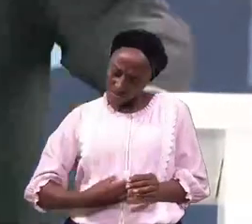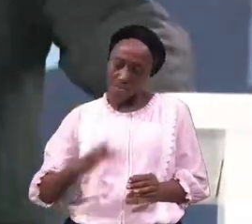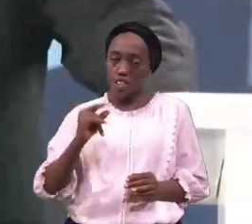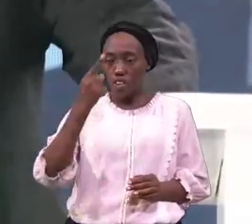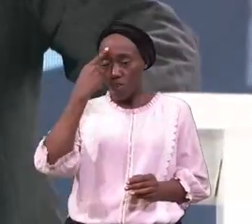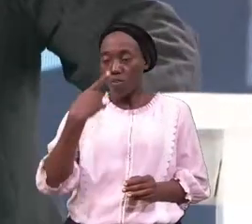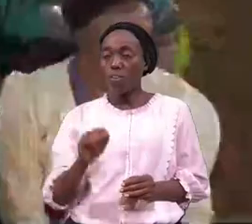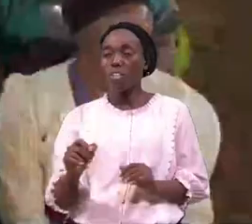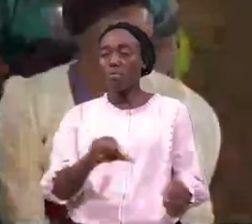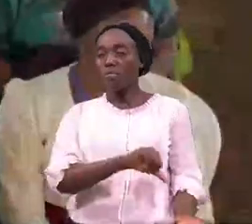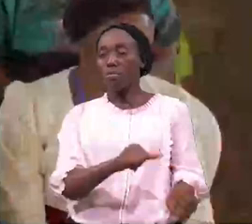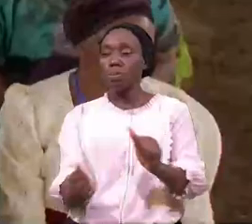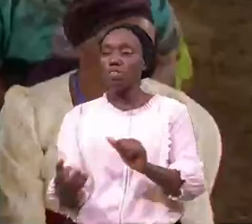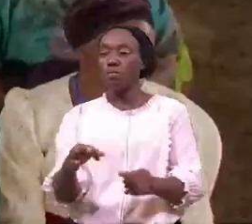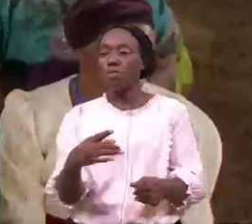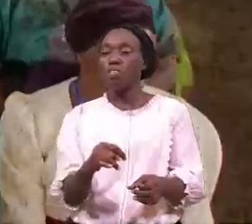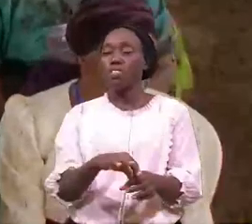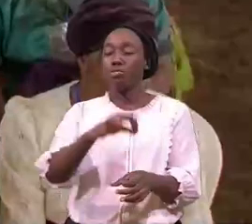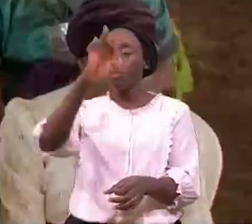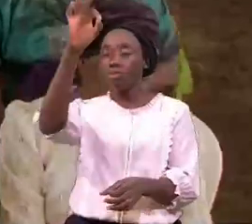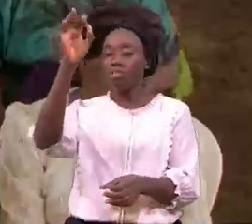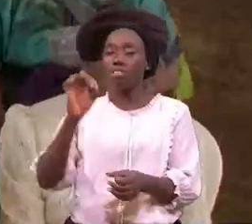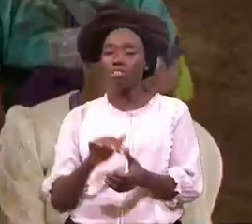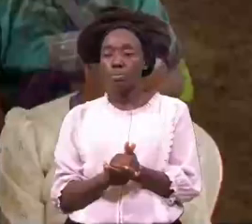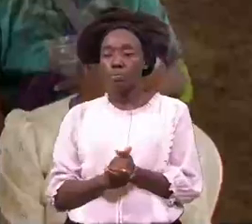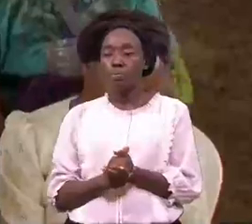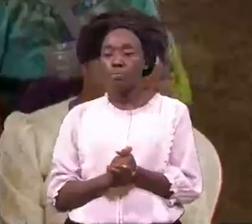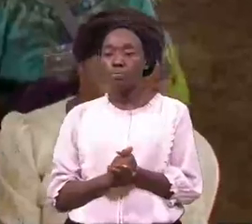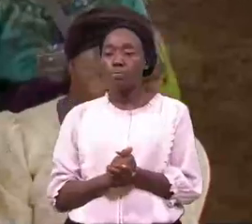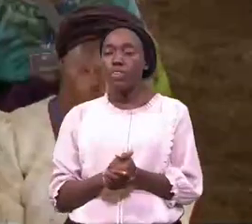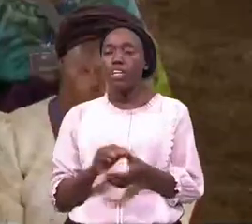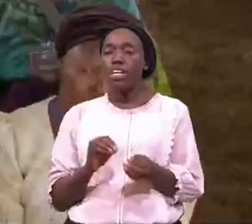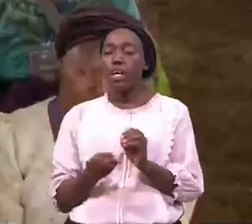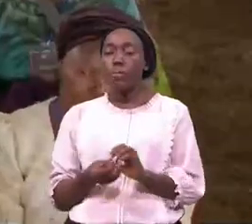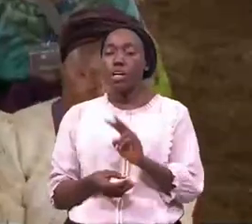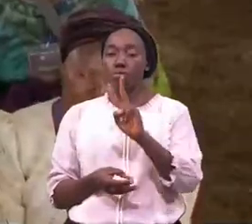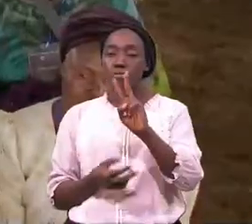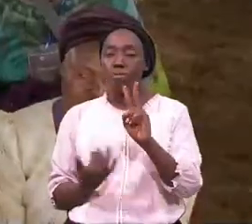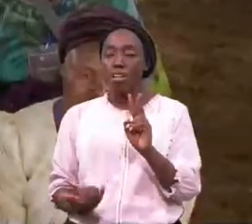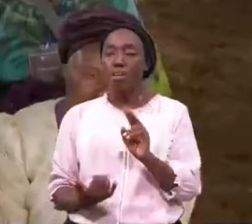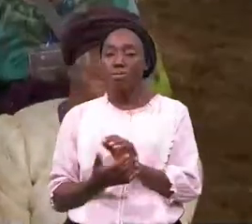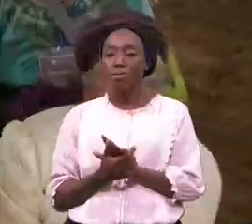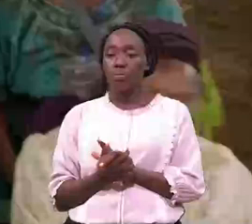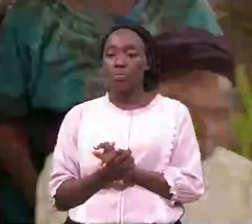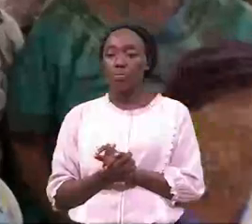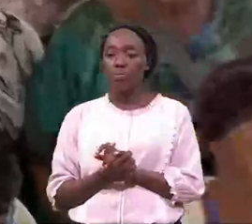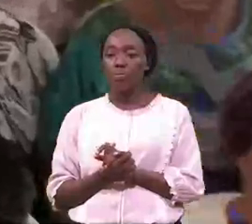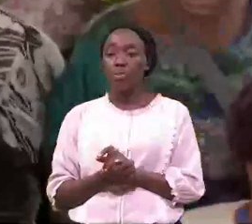vous priez avec passion pour le baptême du Saint-Esprit. Deuxième élément.